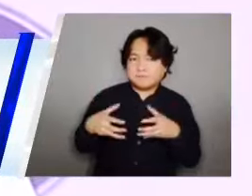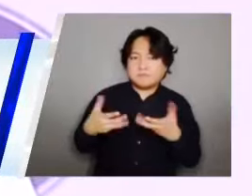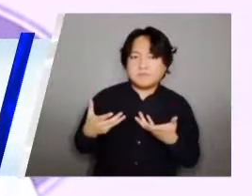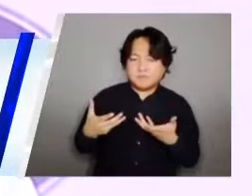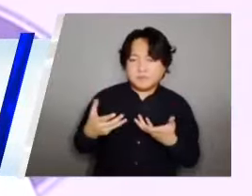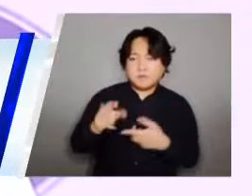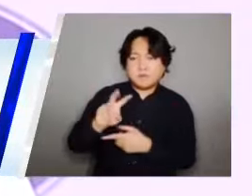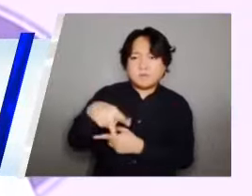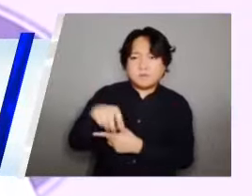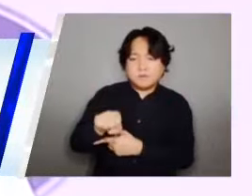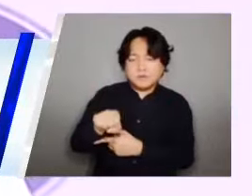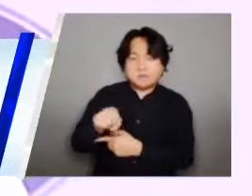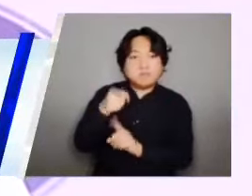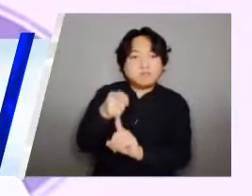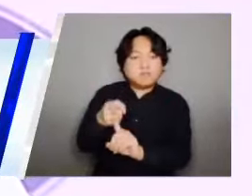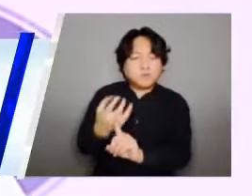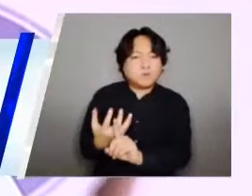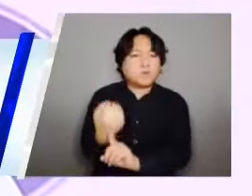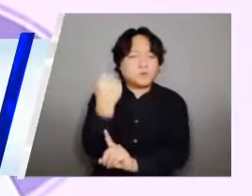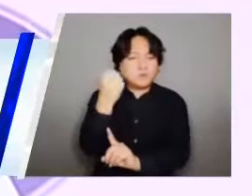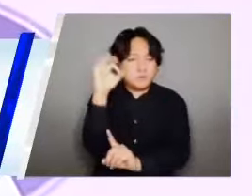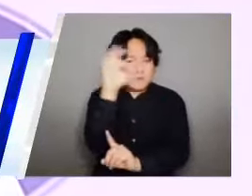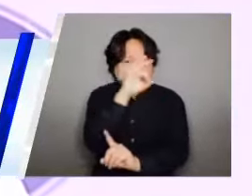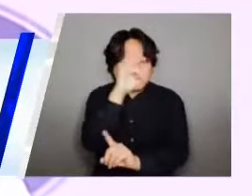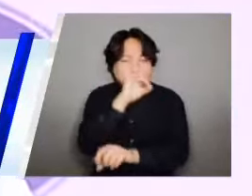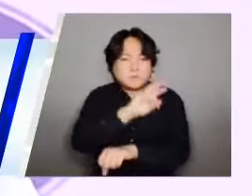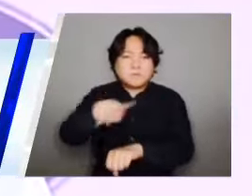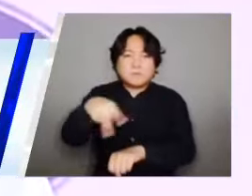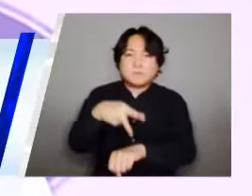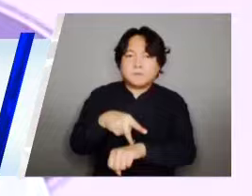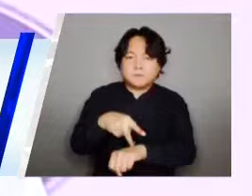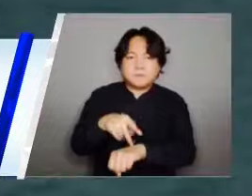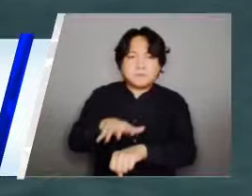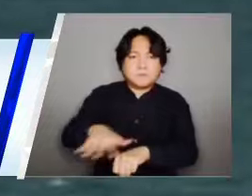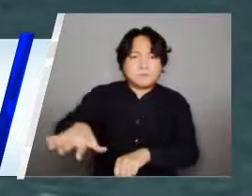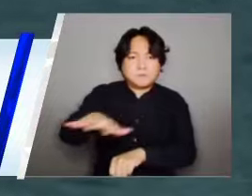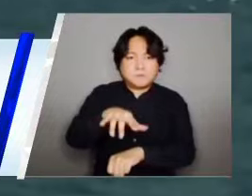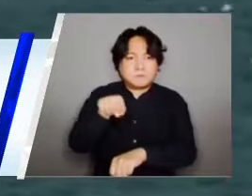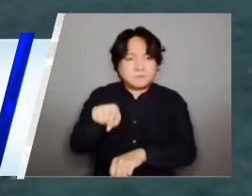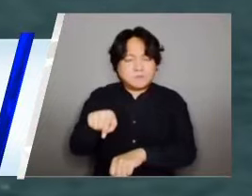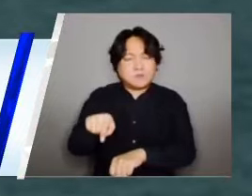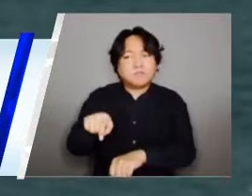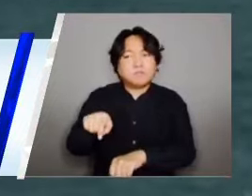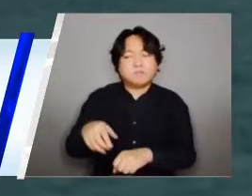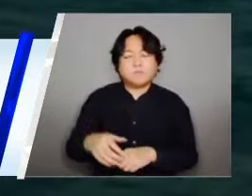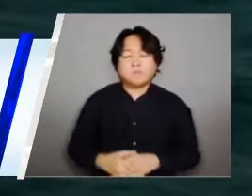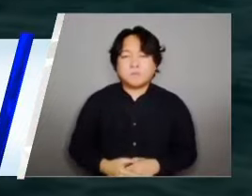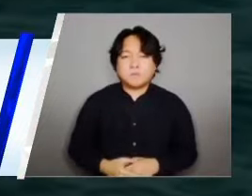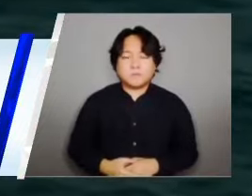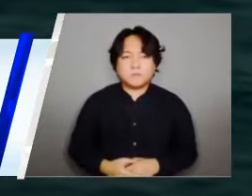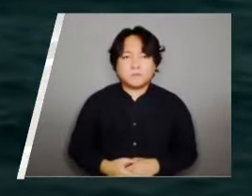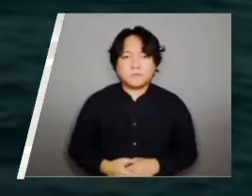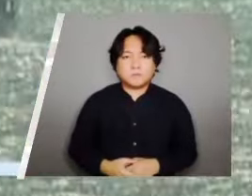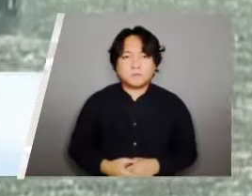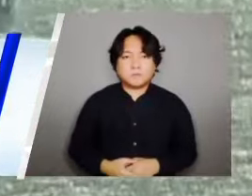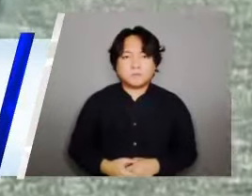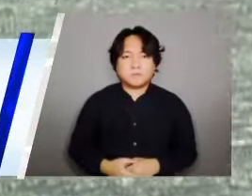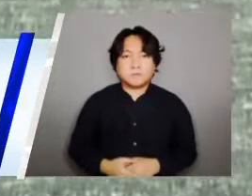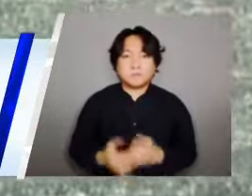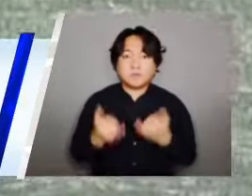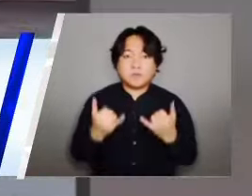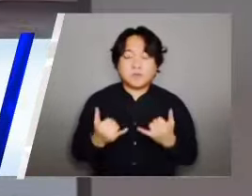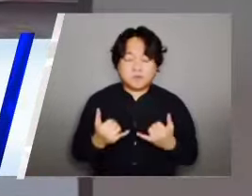Philippine instrumentality of in the maritime domain to stop performing its mandate patuloy rin ang pagpapalakas sa militar ng